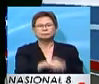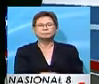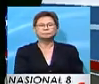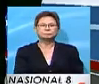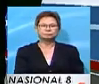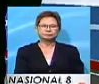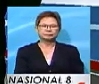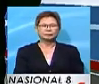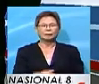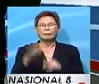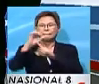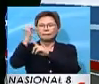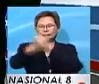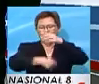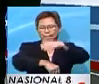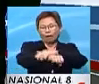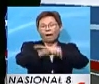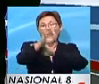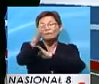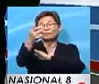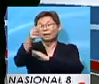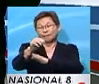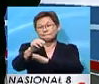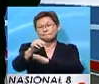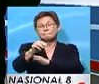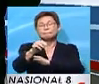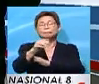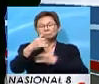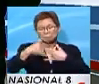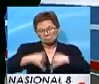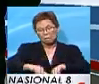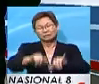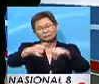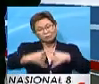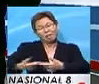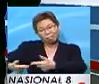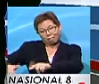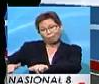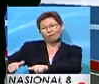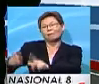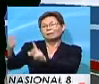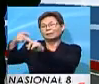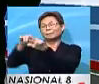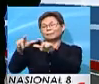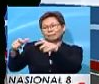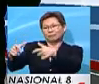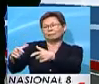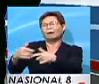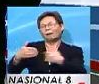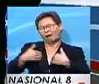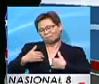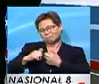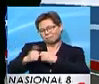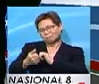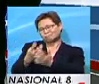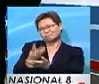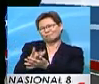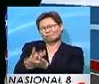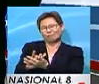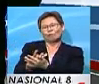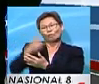dia Persatuan bola sepak Malaysia fam masih membuka ruang dan peluang kepada pasukan yang menghadapi masalah